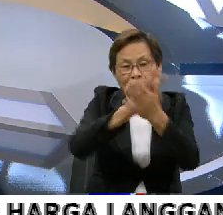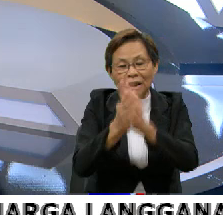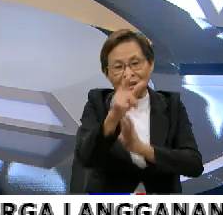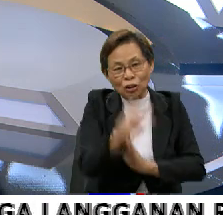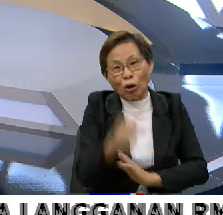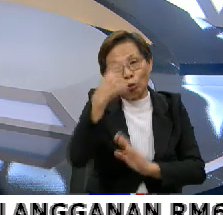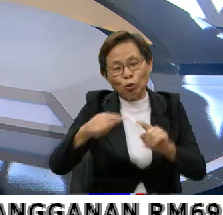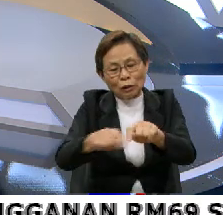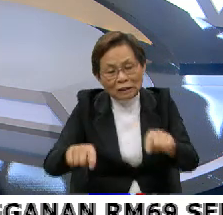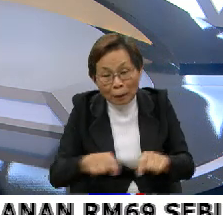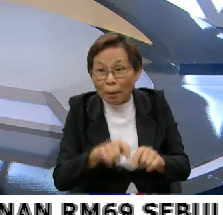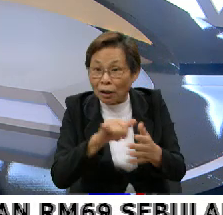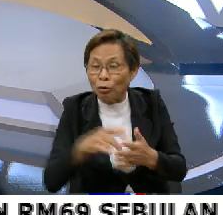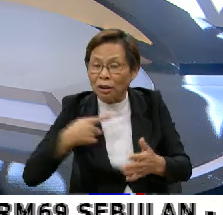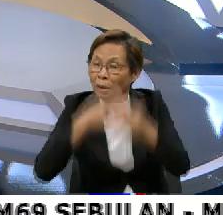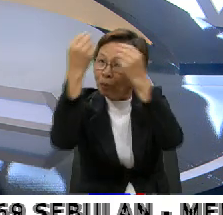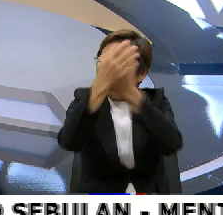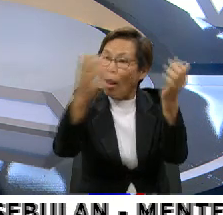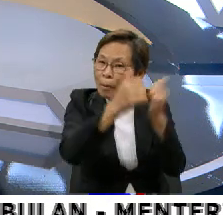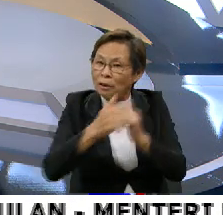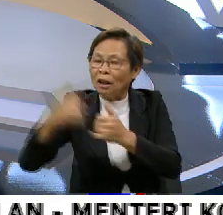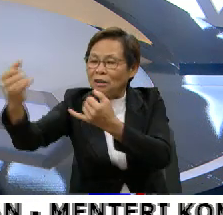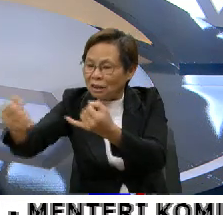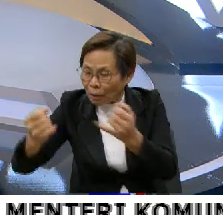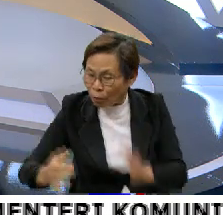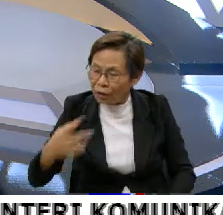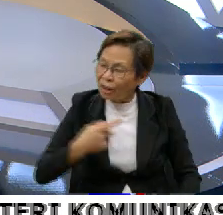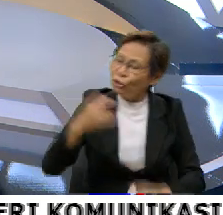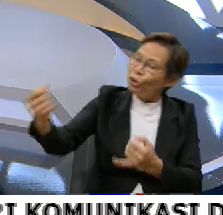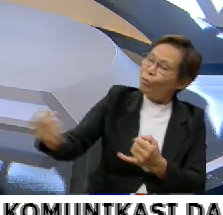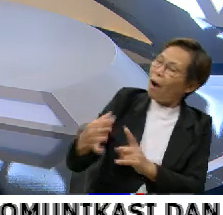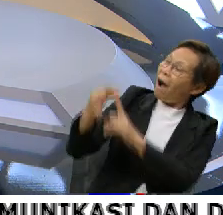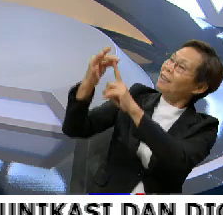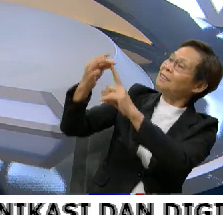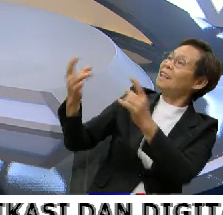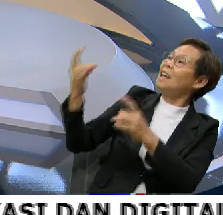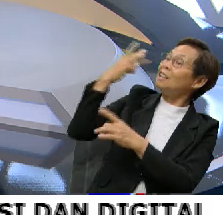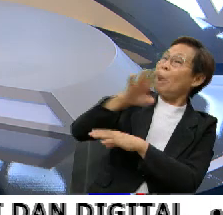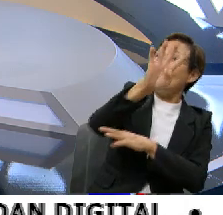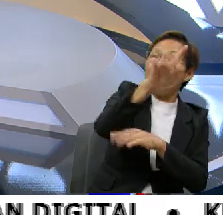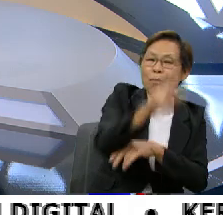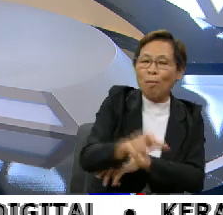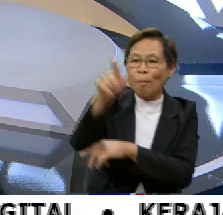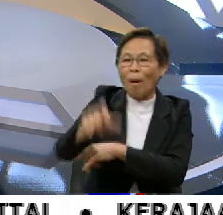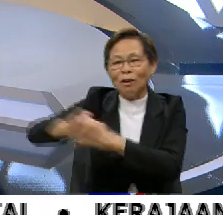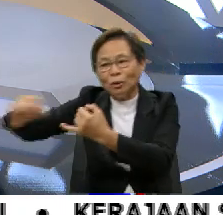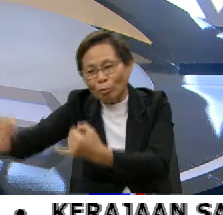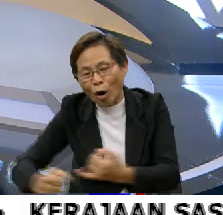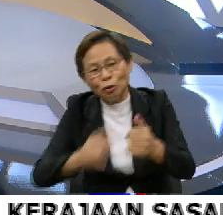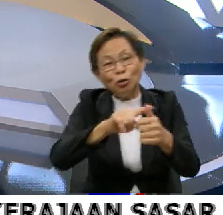bagi kawasan itu Jadi inilah akan kita Gambarkan juga bersama dengan para tetamu yang kita jemur pada hari ini Insya Allah 4 orang tentang kita